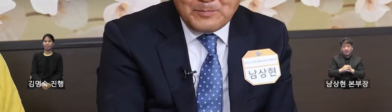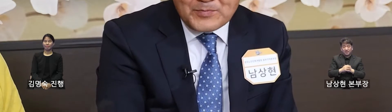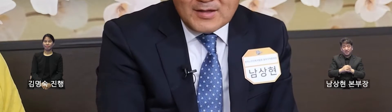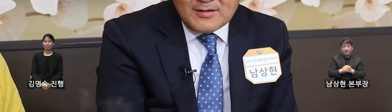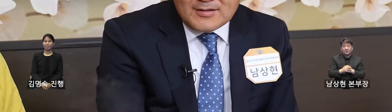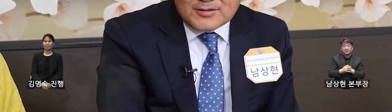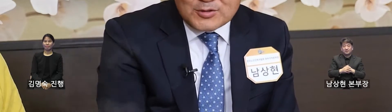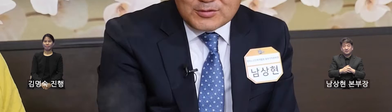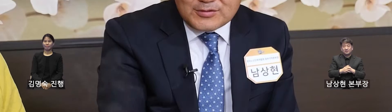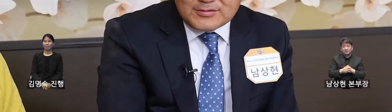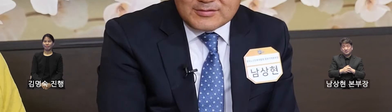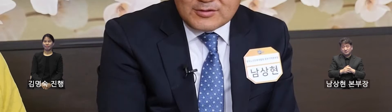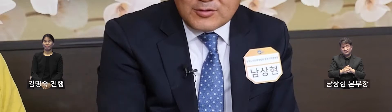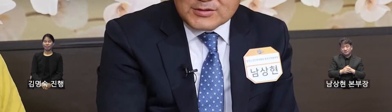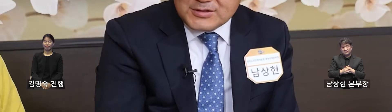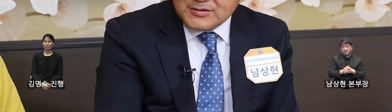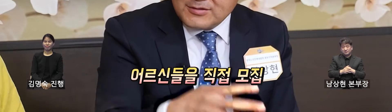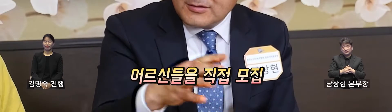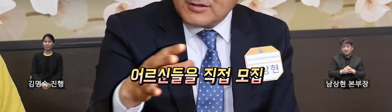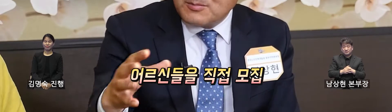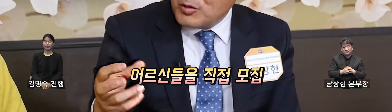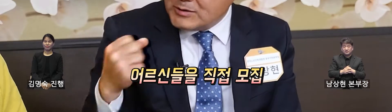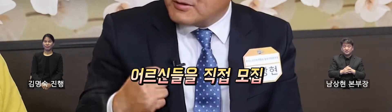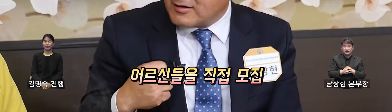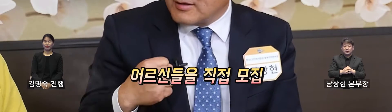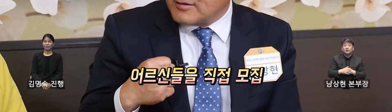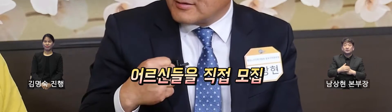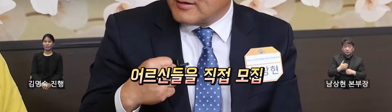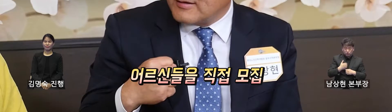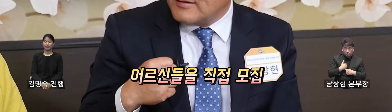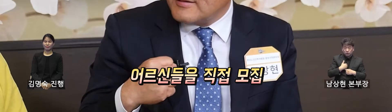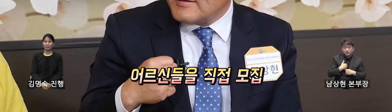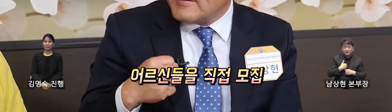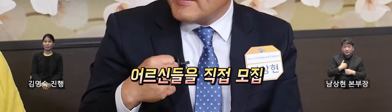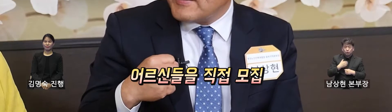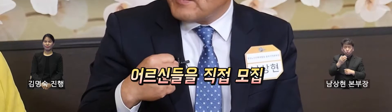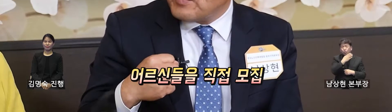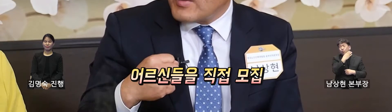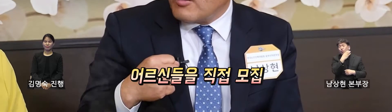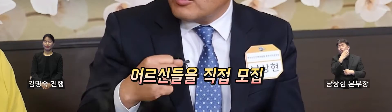때 저는 어르신들을 모집을 하러 다녔어요.